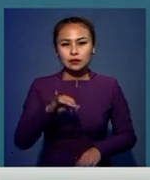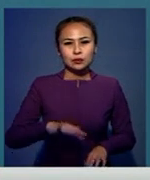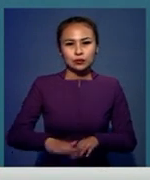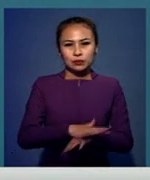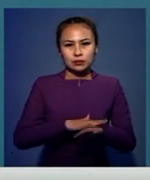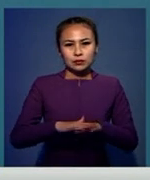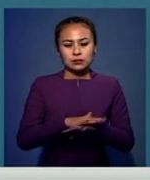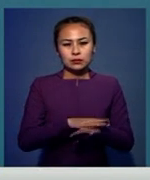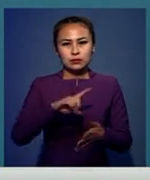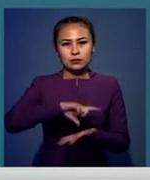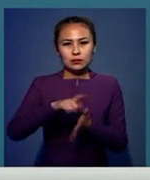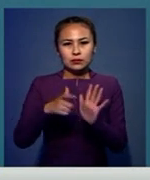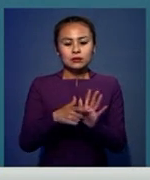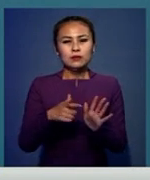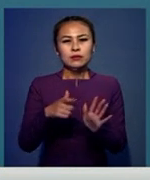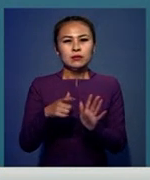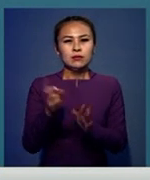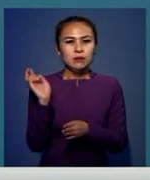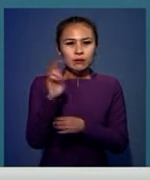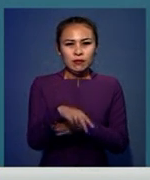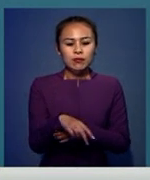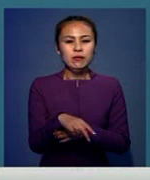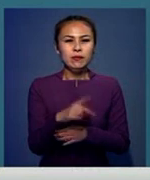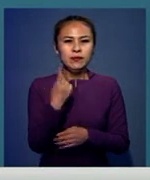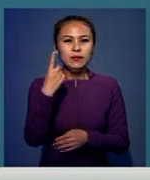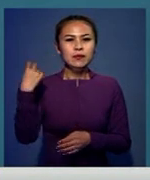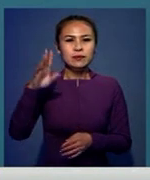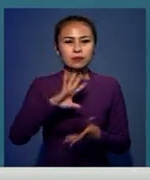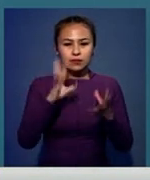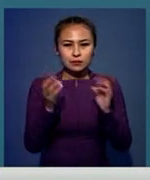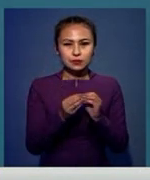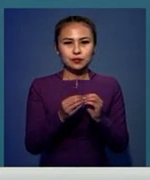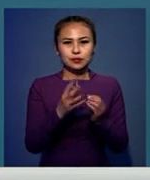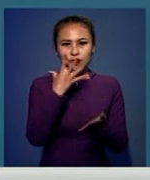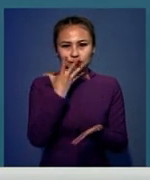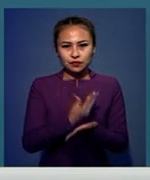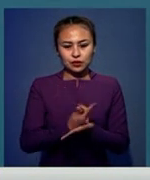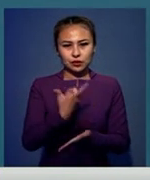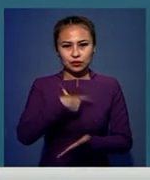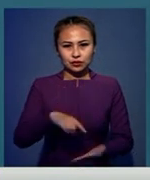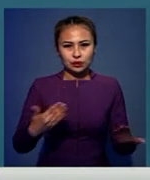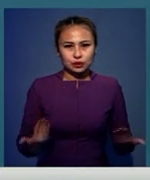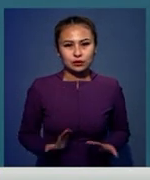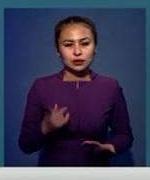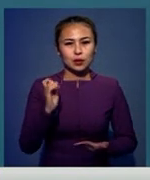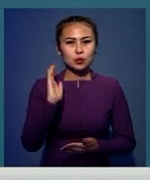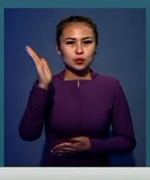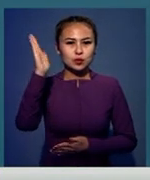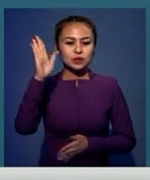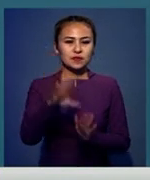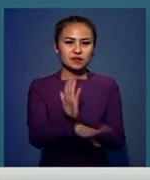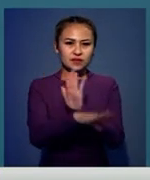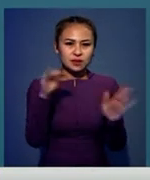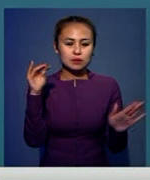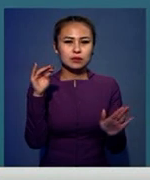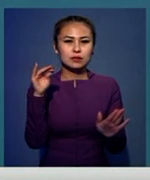мынау учаскаларға келіп, тек қана президентті сайламайды, өзінің тұрмысын, тағдырын,